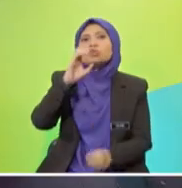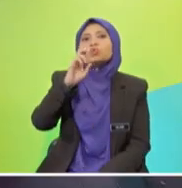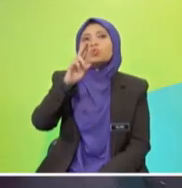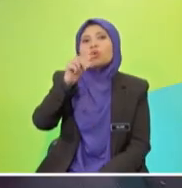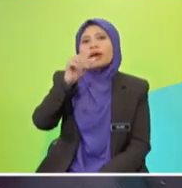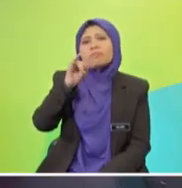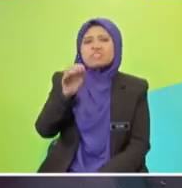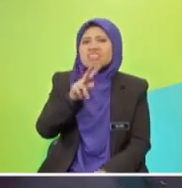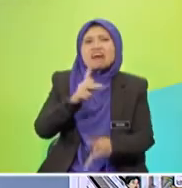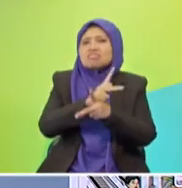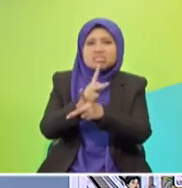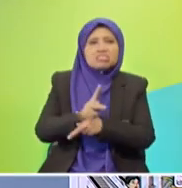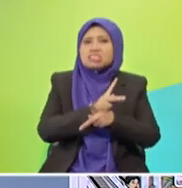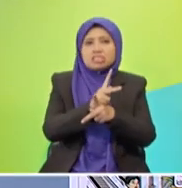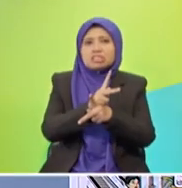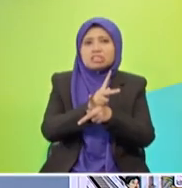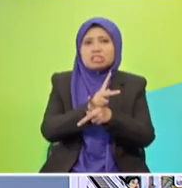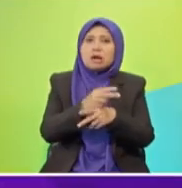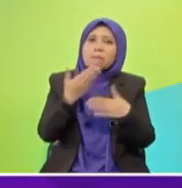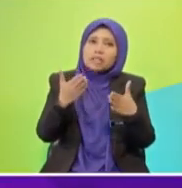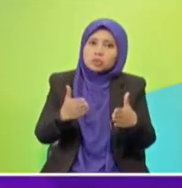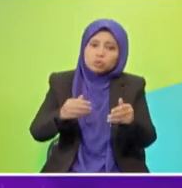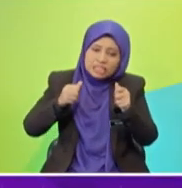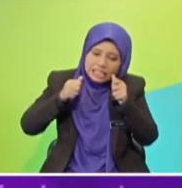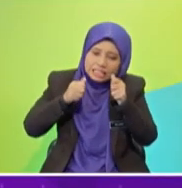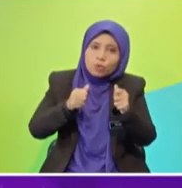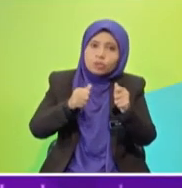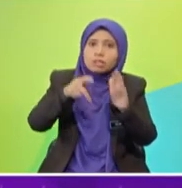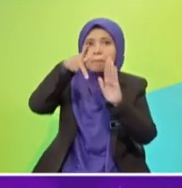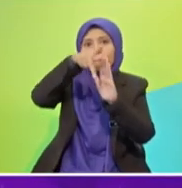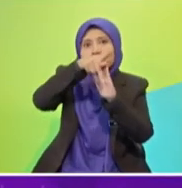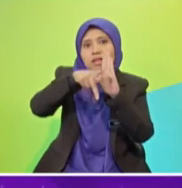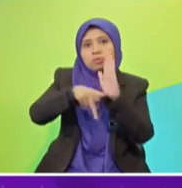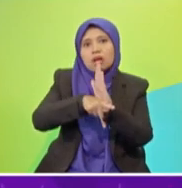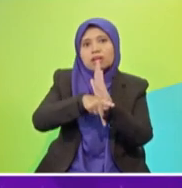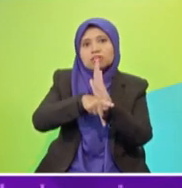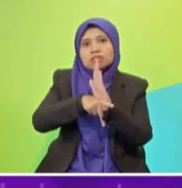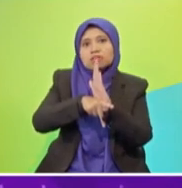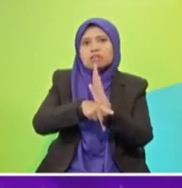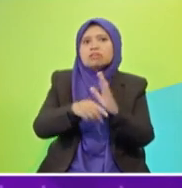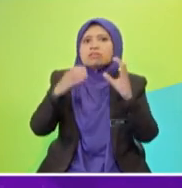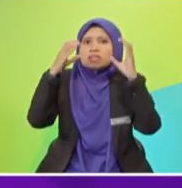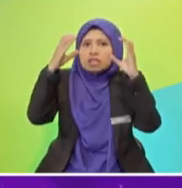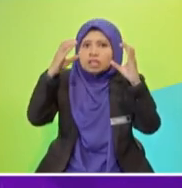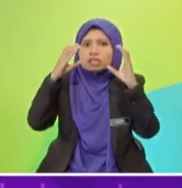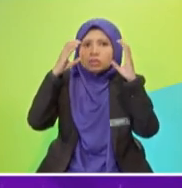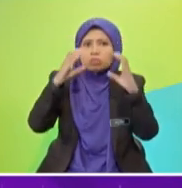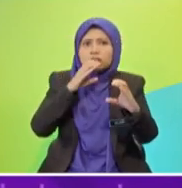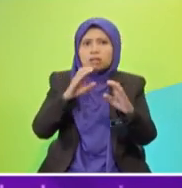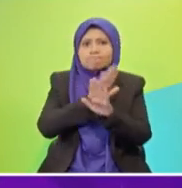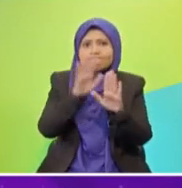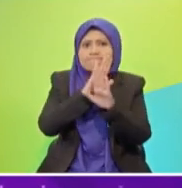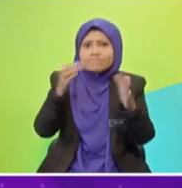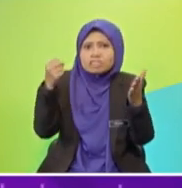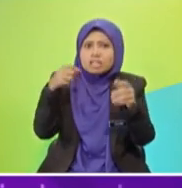seriusnya tidak mematuhi arahan saldonya di sekolah ya Nih kita ucapkan Jangan lari Jangan